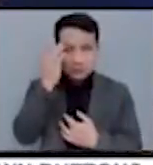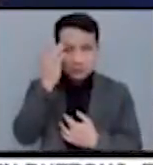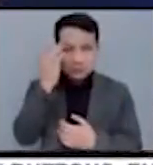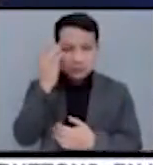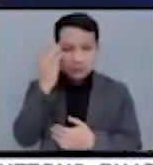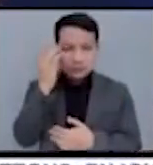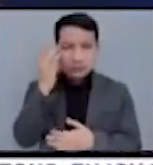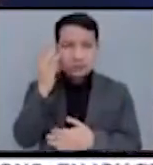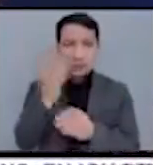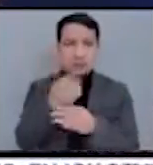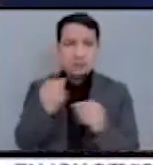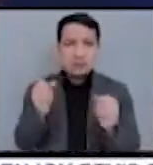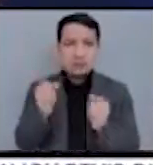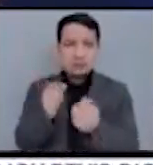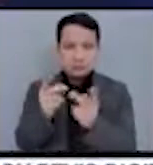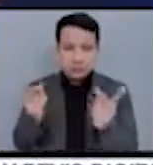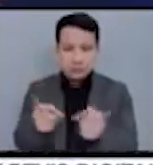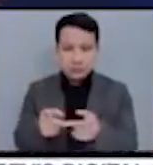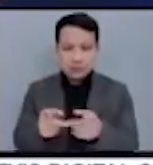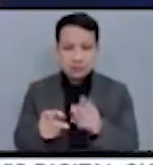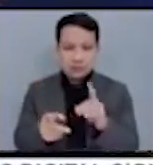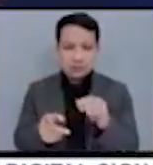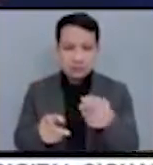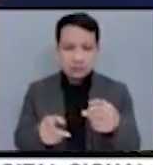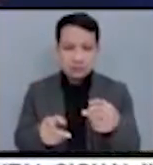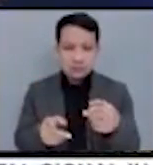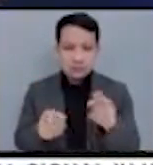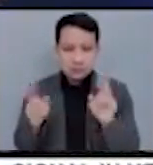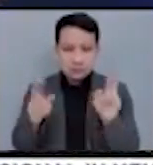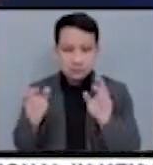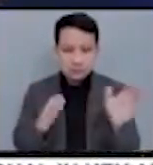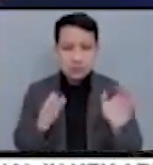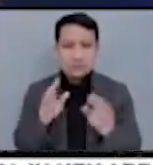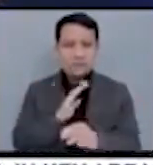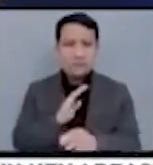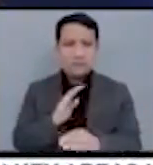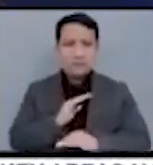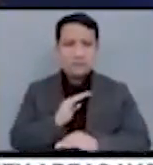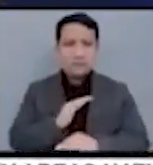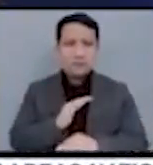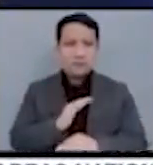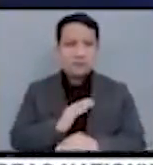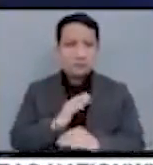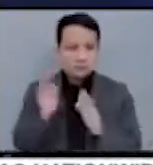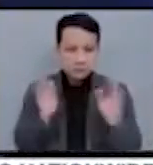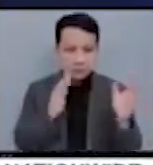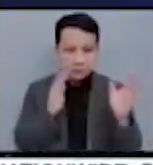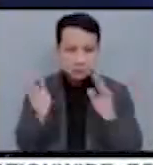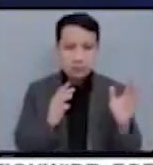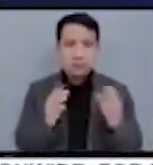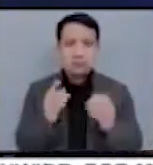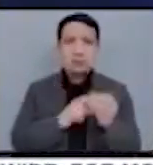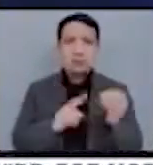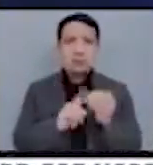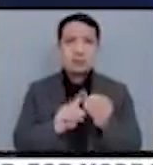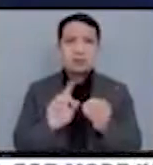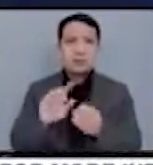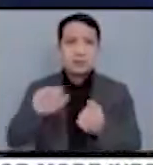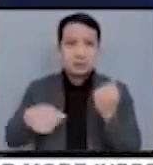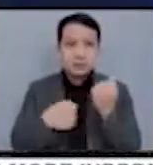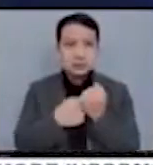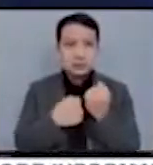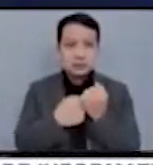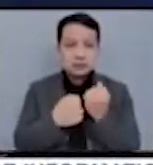sa DOH, sapat ang kanilang paghahanda para sa kalamidad gaya ng bagyo, kabilang na ang supply ng gamot at